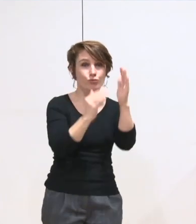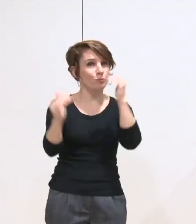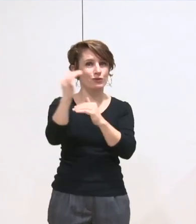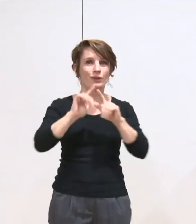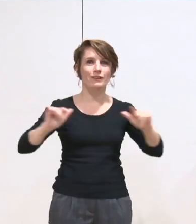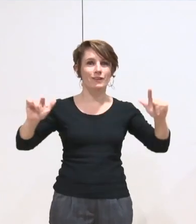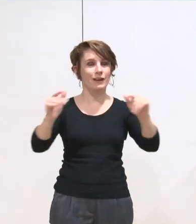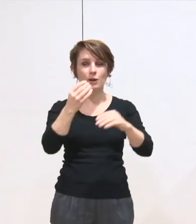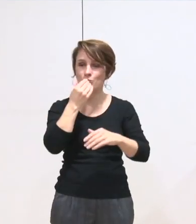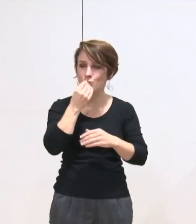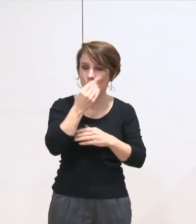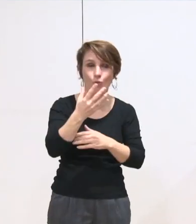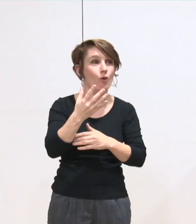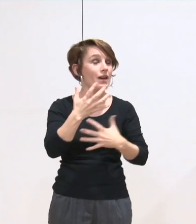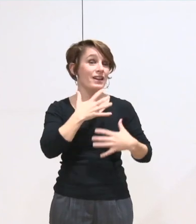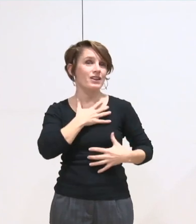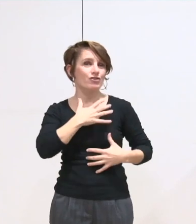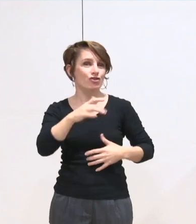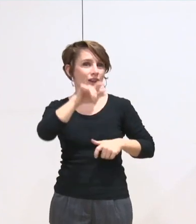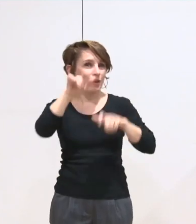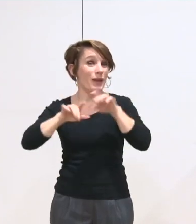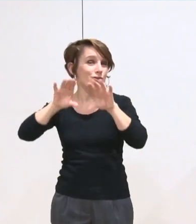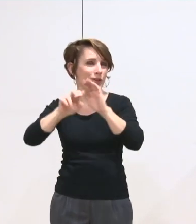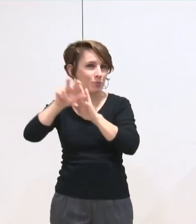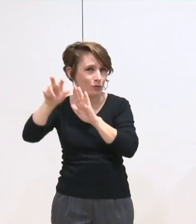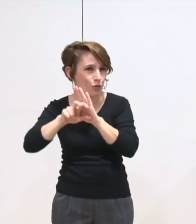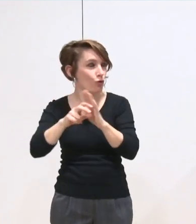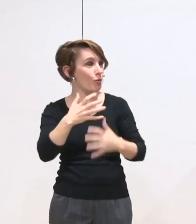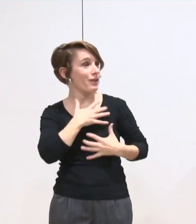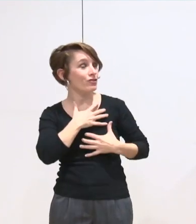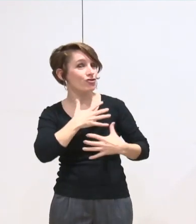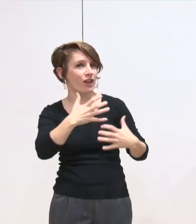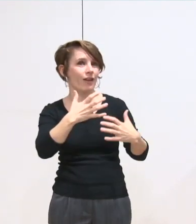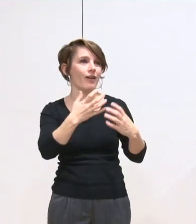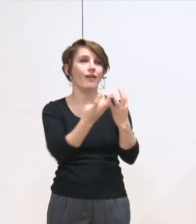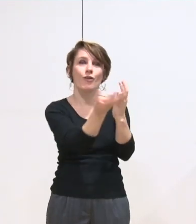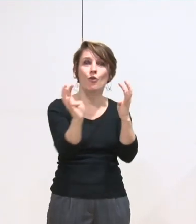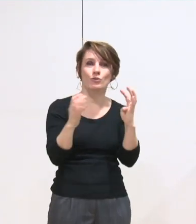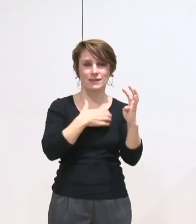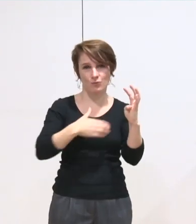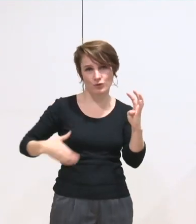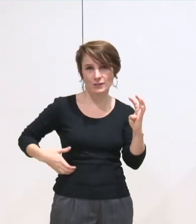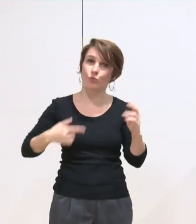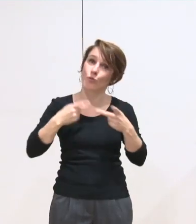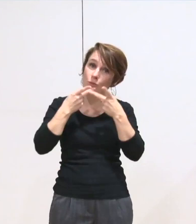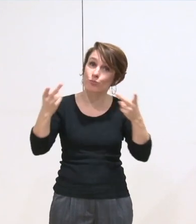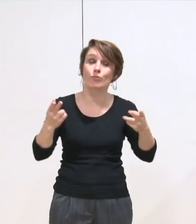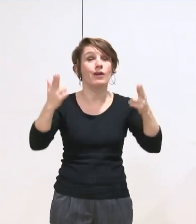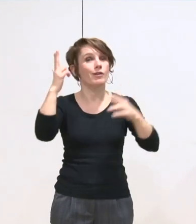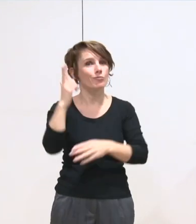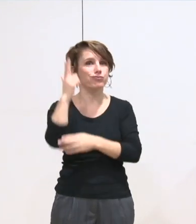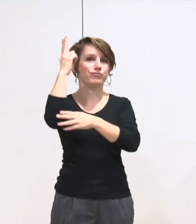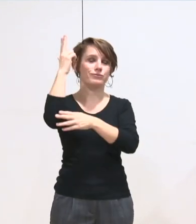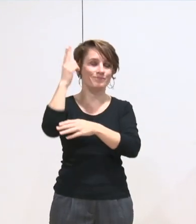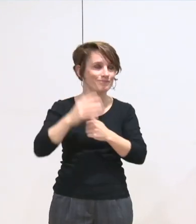et grenoblois, et chers tous ici, conseillers municipaux, je déclare cette séance ouverte. Et je